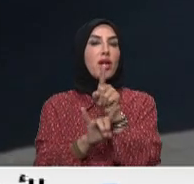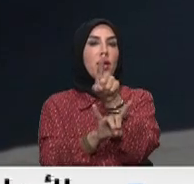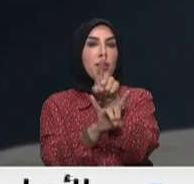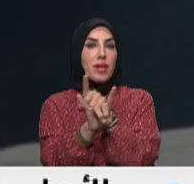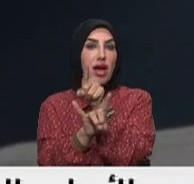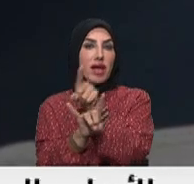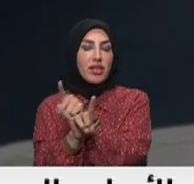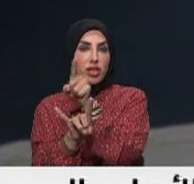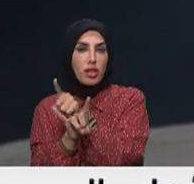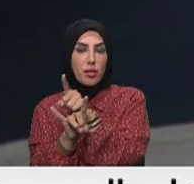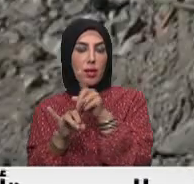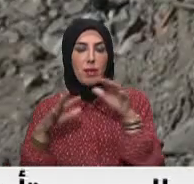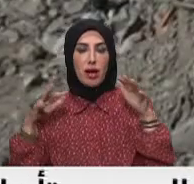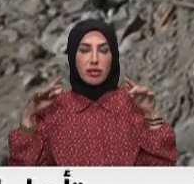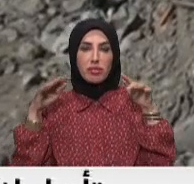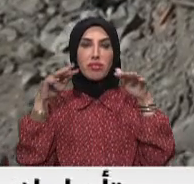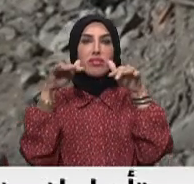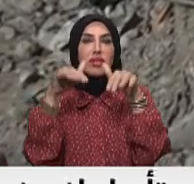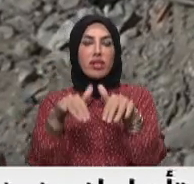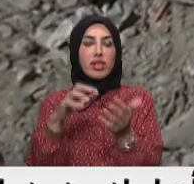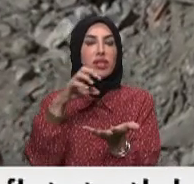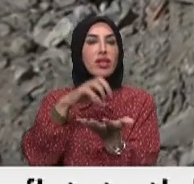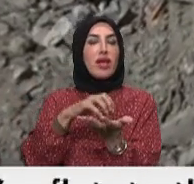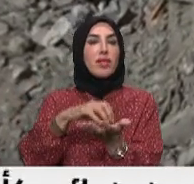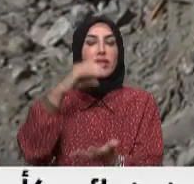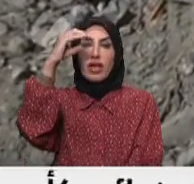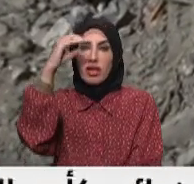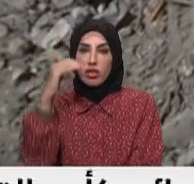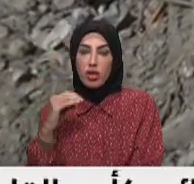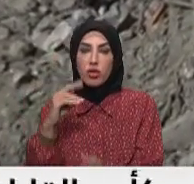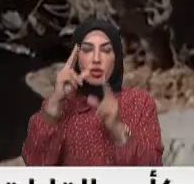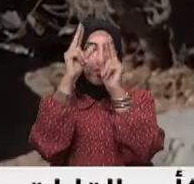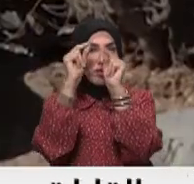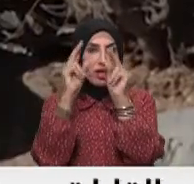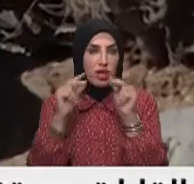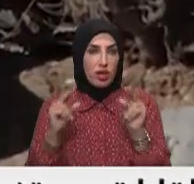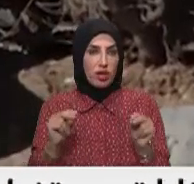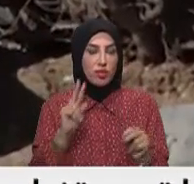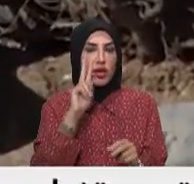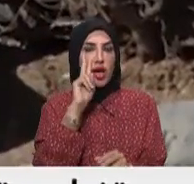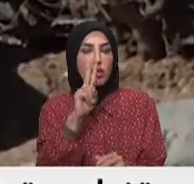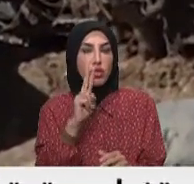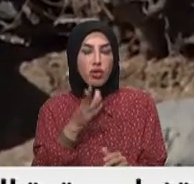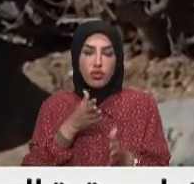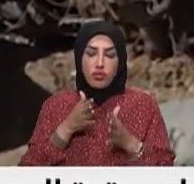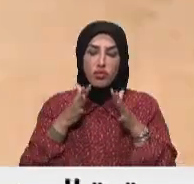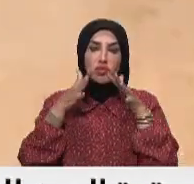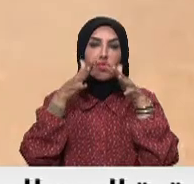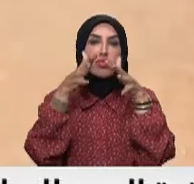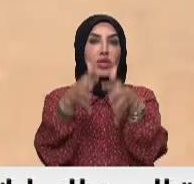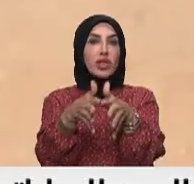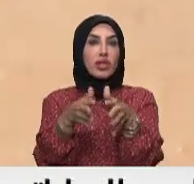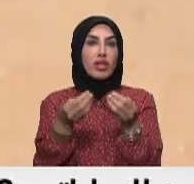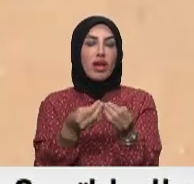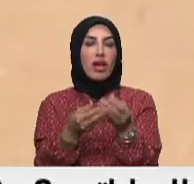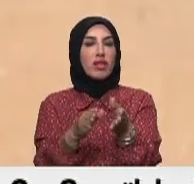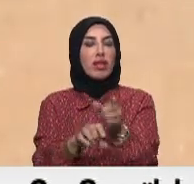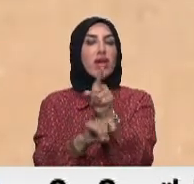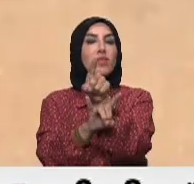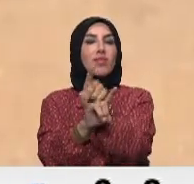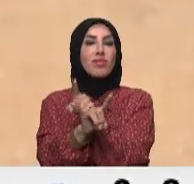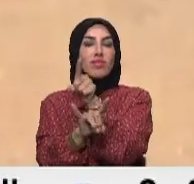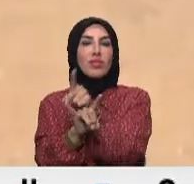إلى أطراف بلدة الخيام في جنوب لبنان كأعمق نقطة يصلها جيش الاحتلال منذ بدء